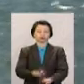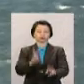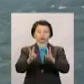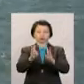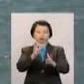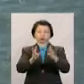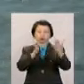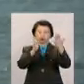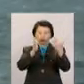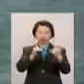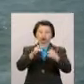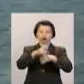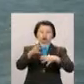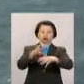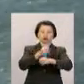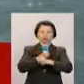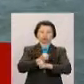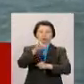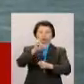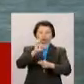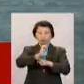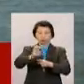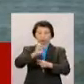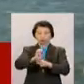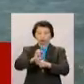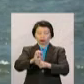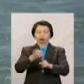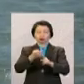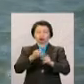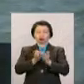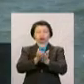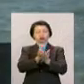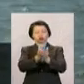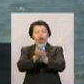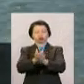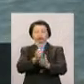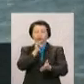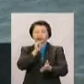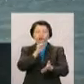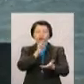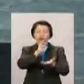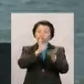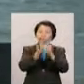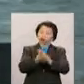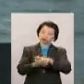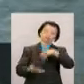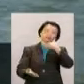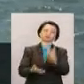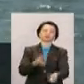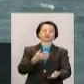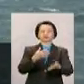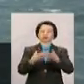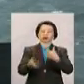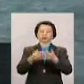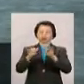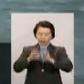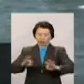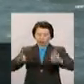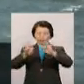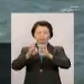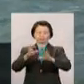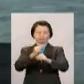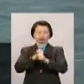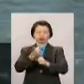Walaupun harapan awal untuk mengutip 2 emas dari sukan pelayaran tidak menjadi kenyataan, namun yang lebih penting adalah kejayaan